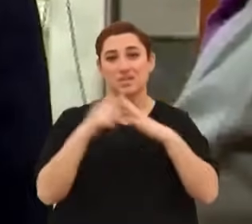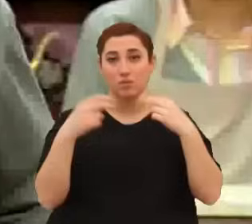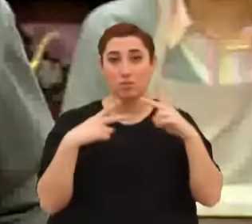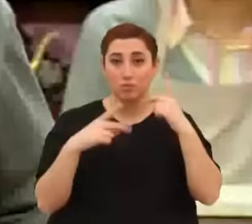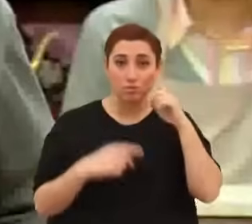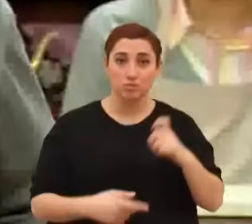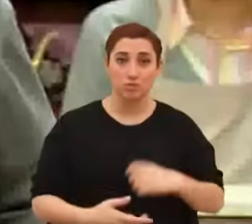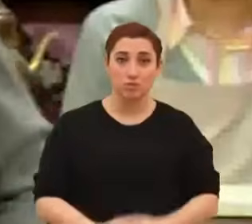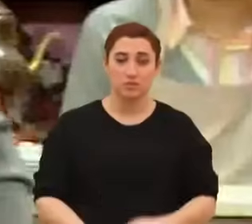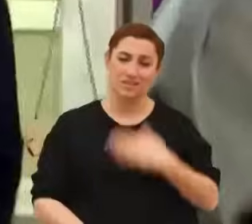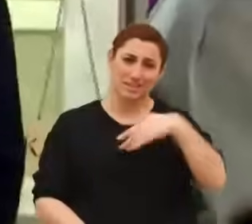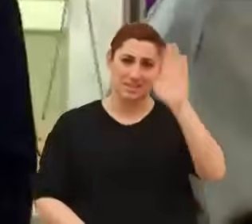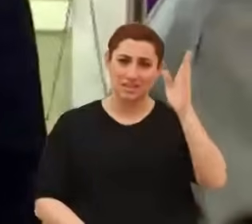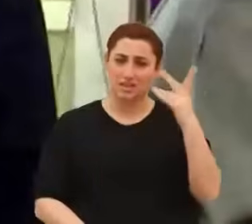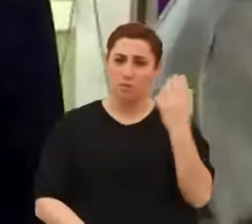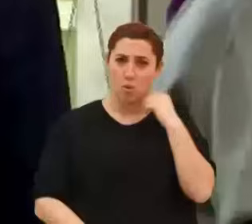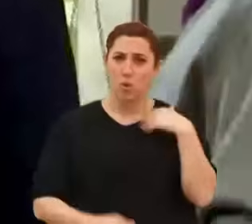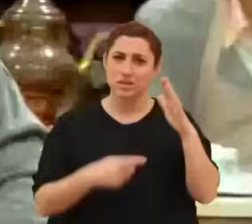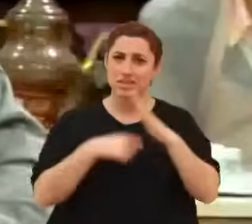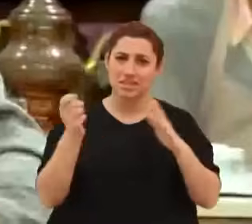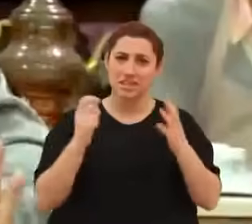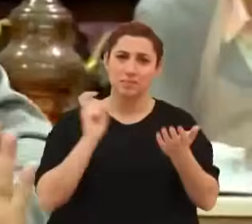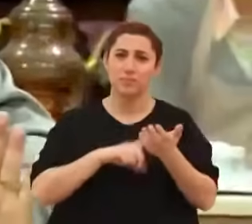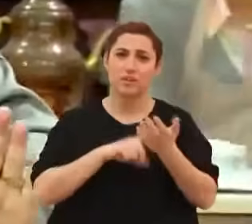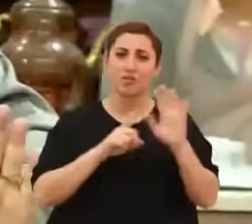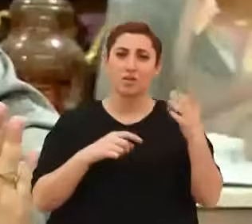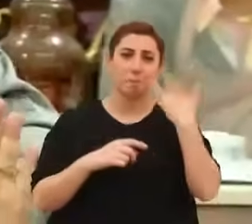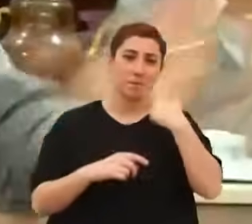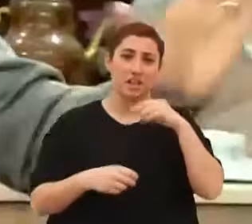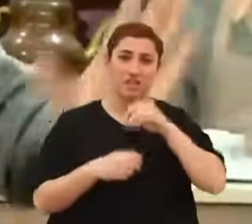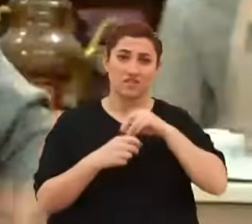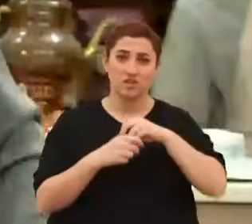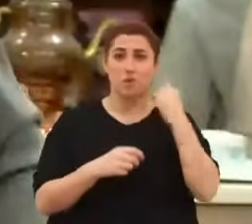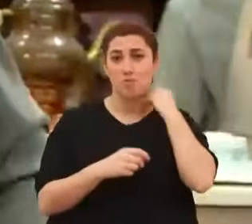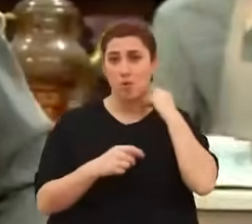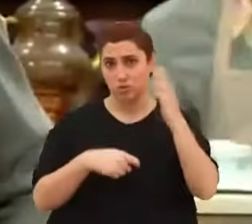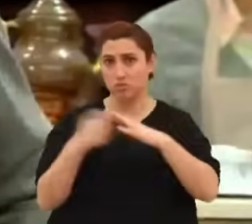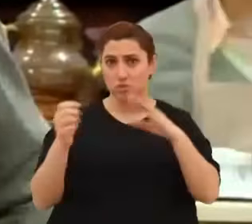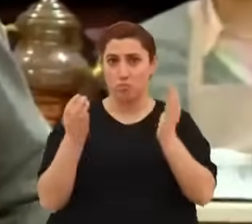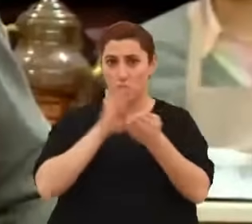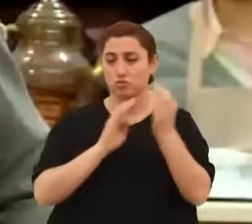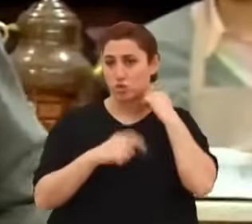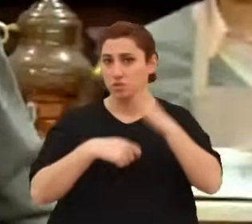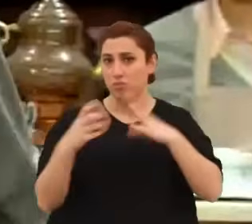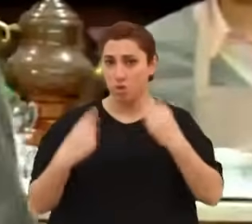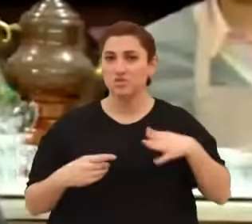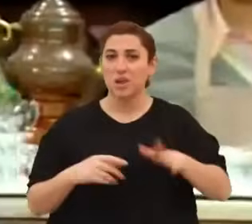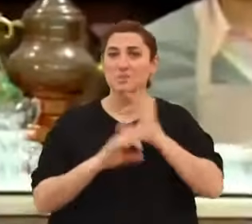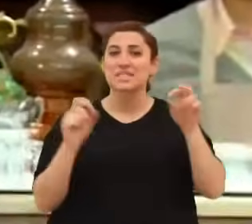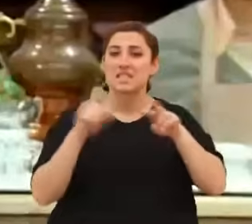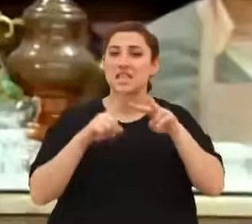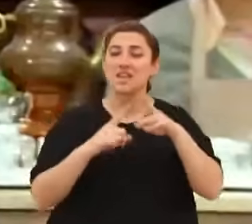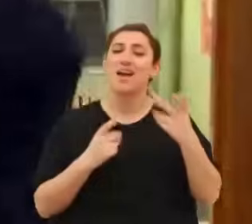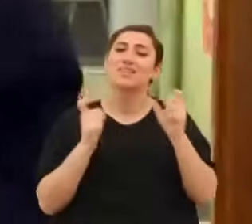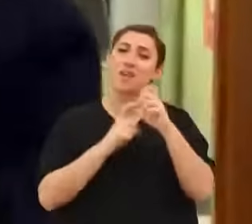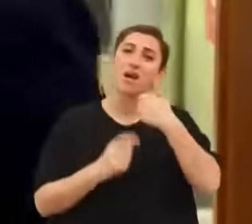mu? Hırır lan. Ya borç silsem ha? Tavukla pilav şey işinden poğaça borcumu silerim bakayım. Cepsiz Niyazi. Ya